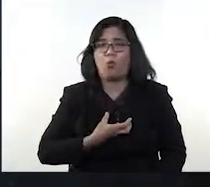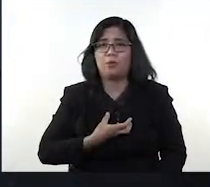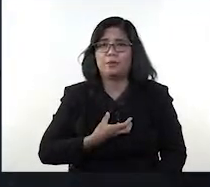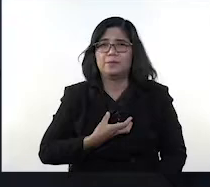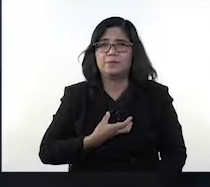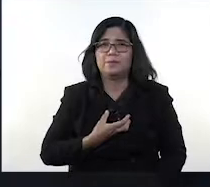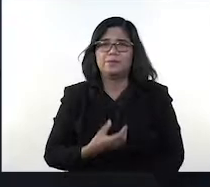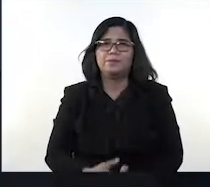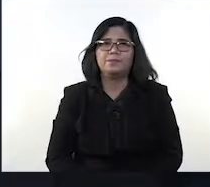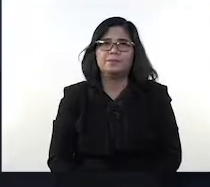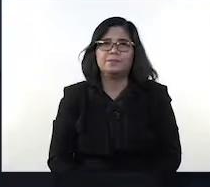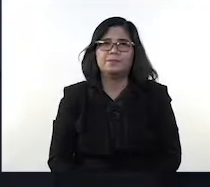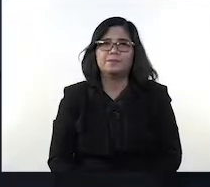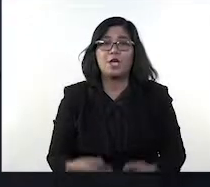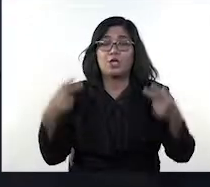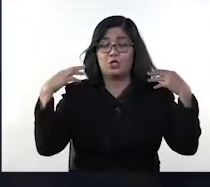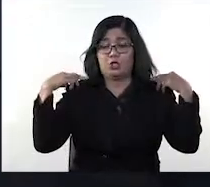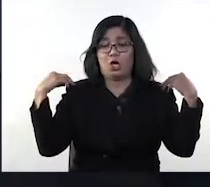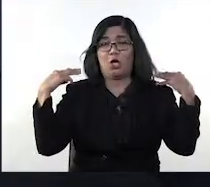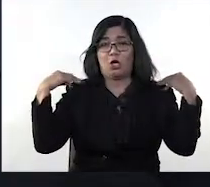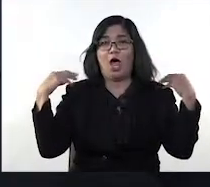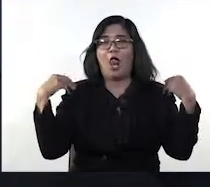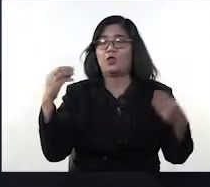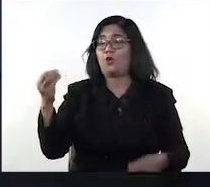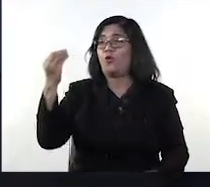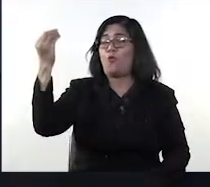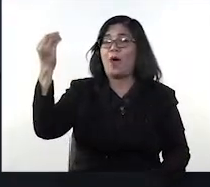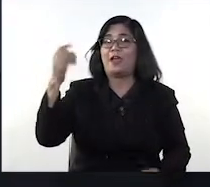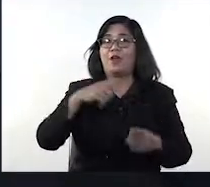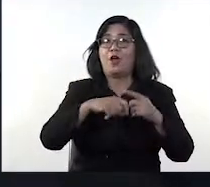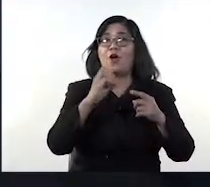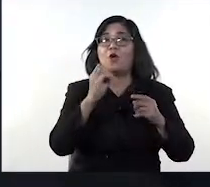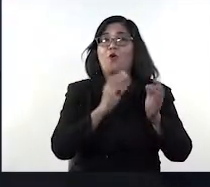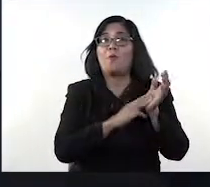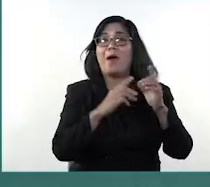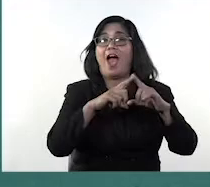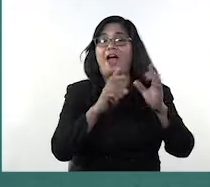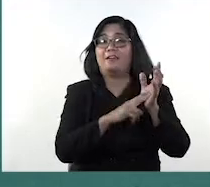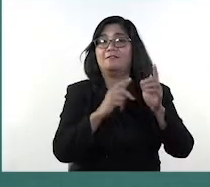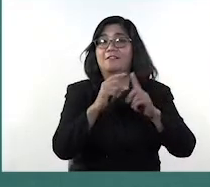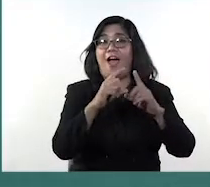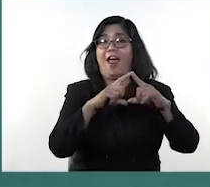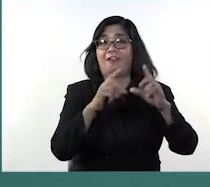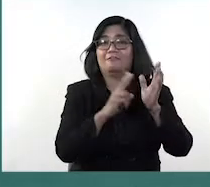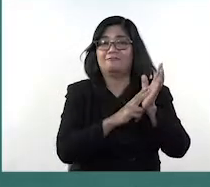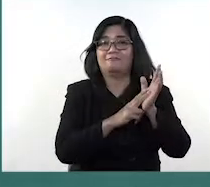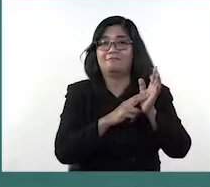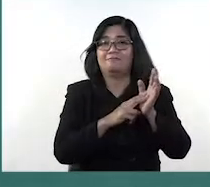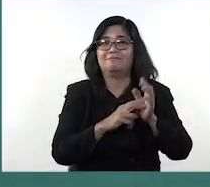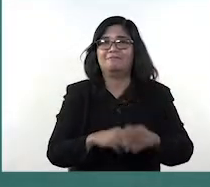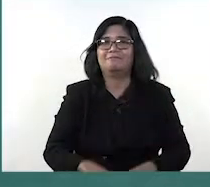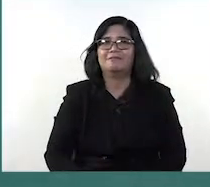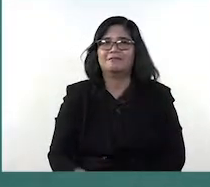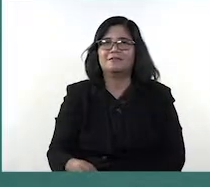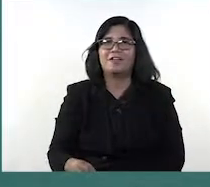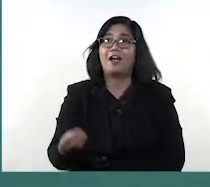Hai tapi apa yang Jenderal saya atau apa yang Komandan saya perintahkan buat saya Michi agen4d